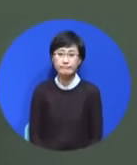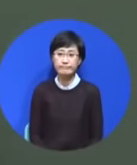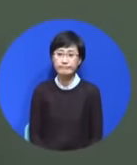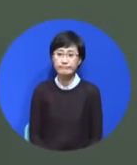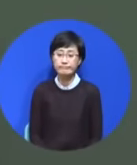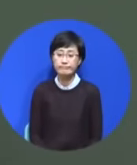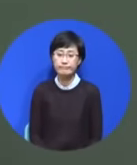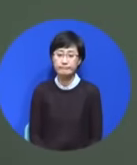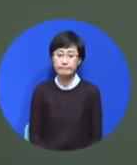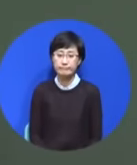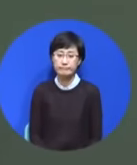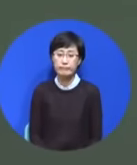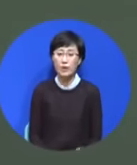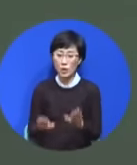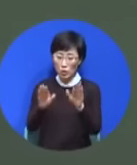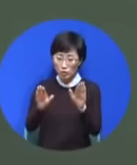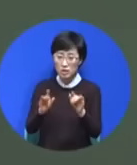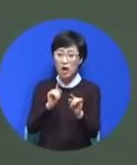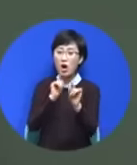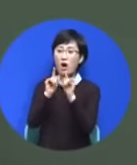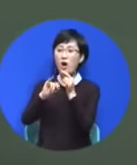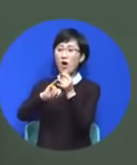여러분이이이 언약을